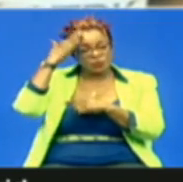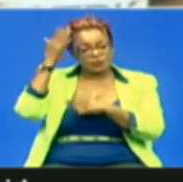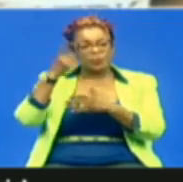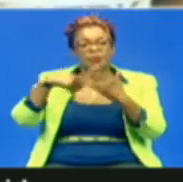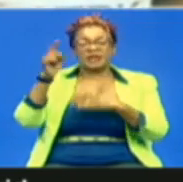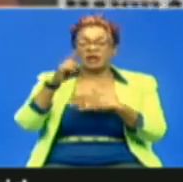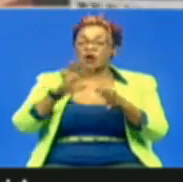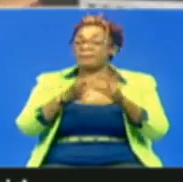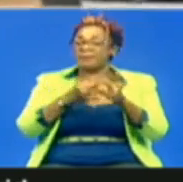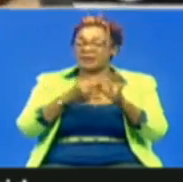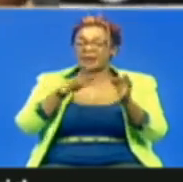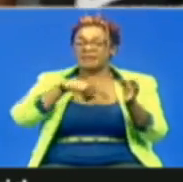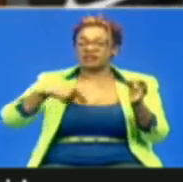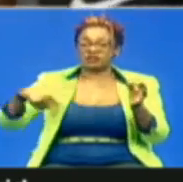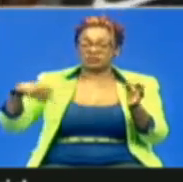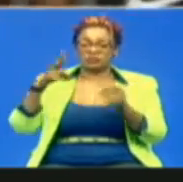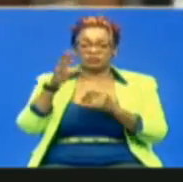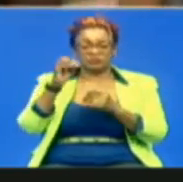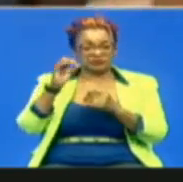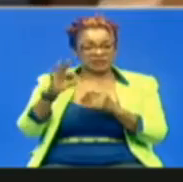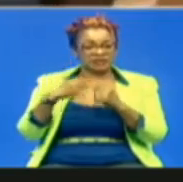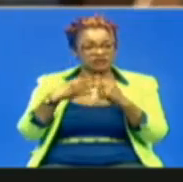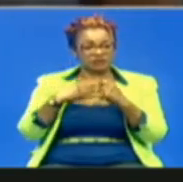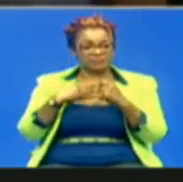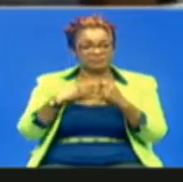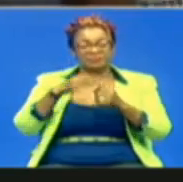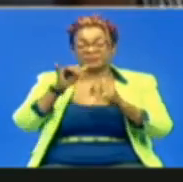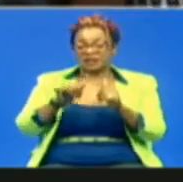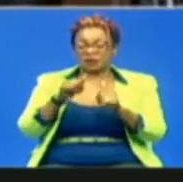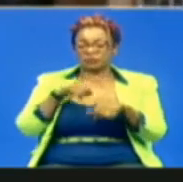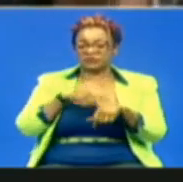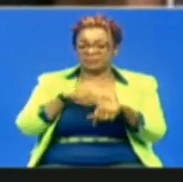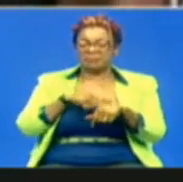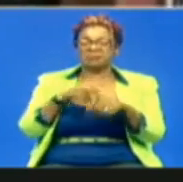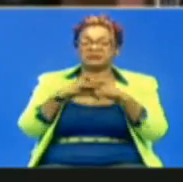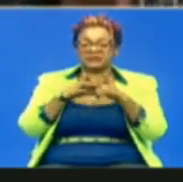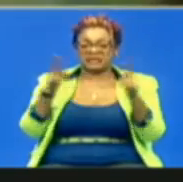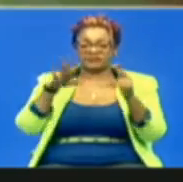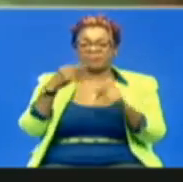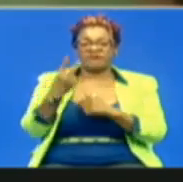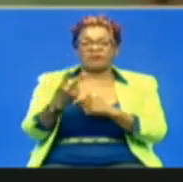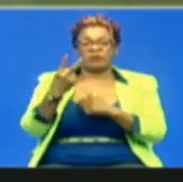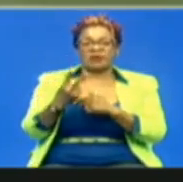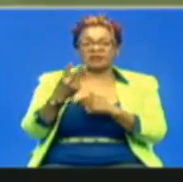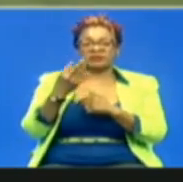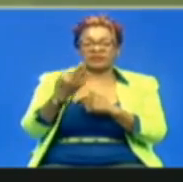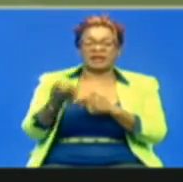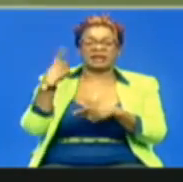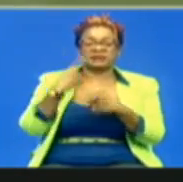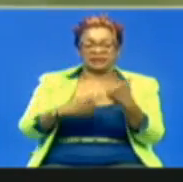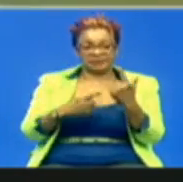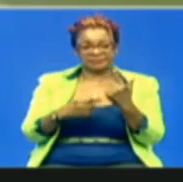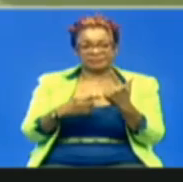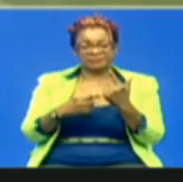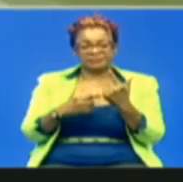olimpiki ya Beijing mwaka 2008. Muda wa marufuku hiyo umeanza kuhesabiwa kutoka Februari tarehe 3 mwaka uliopita.